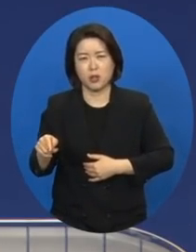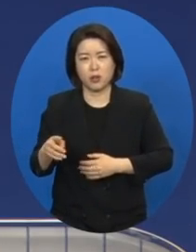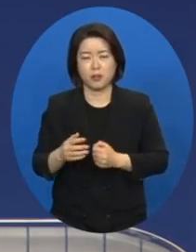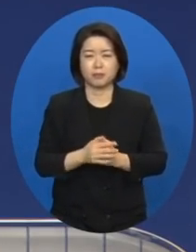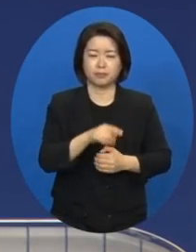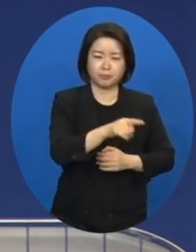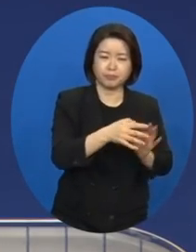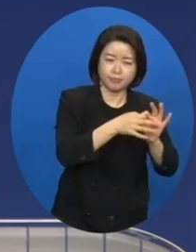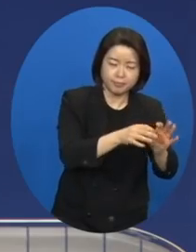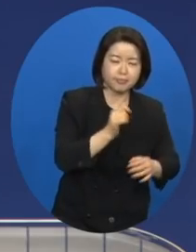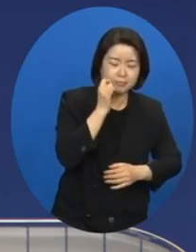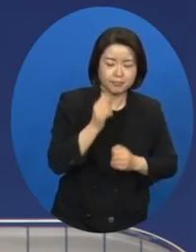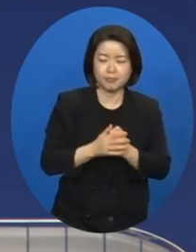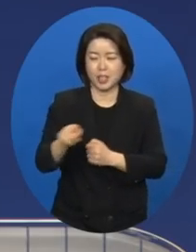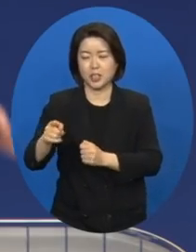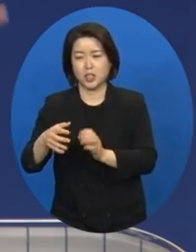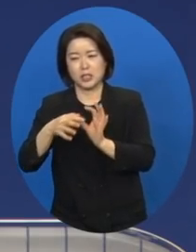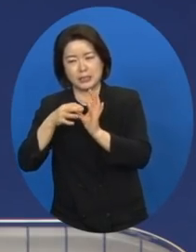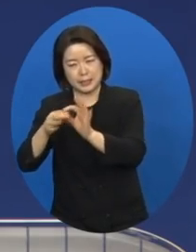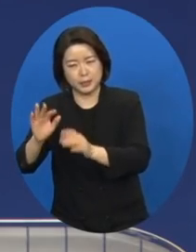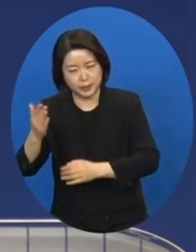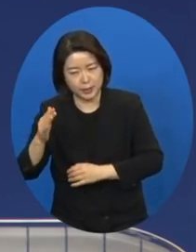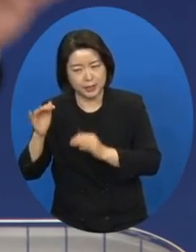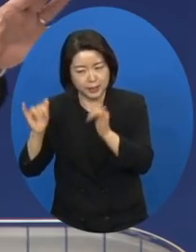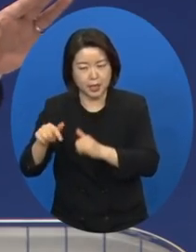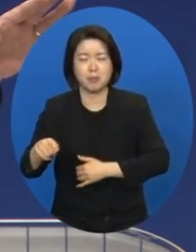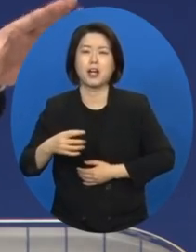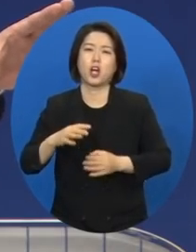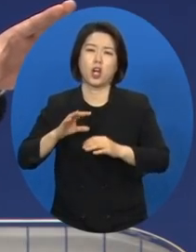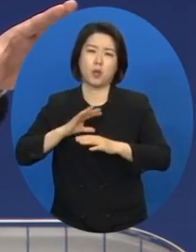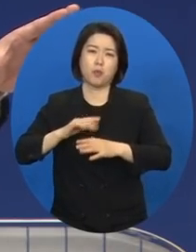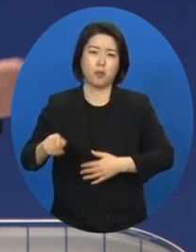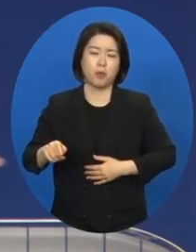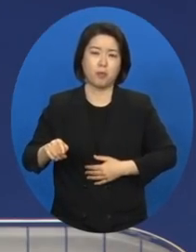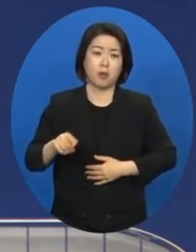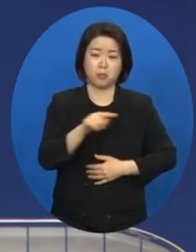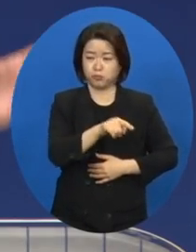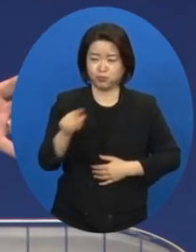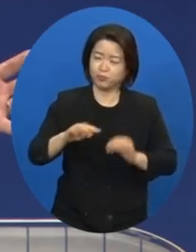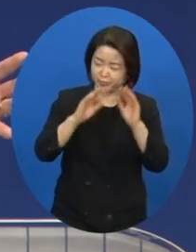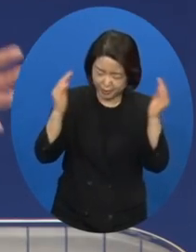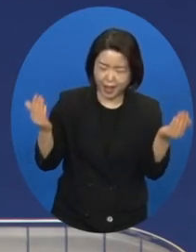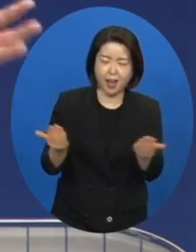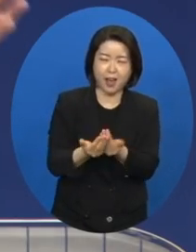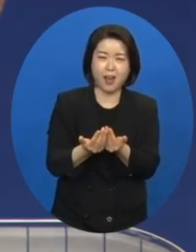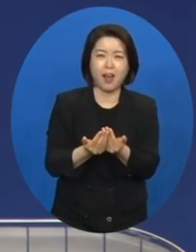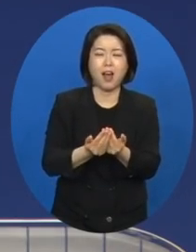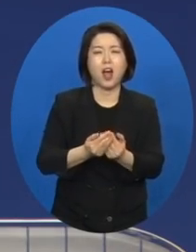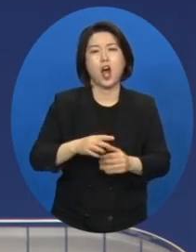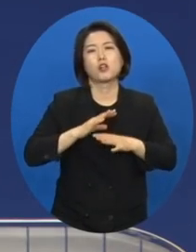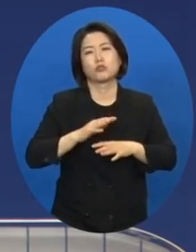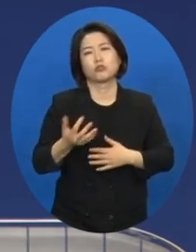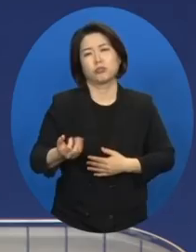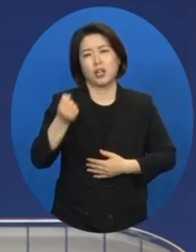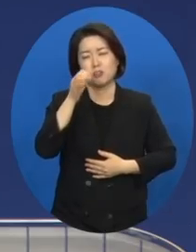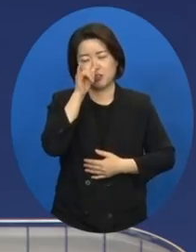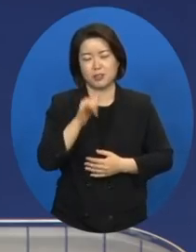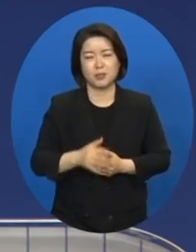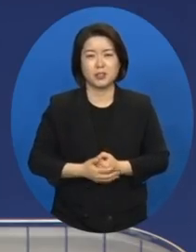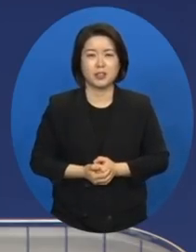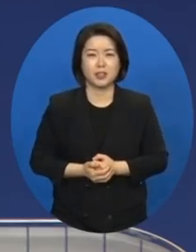한쪽에서는 유지되지 못할 것에 대한 두려움, 한쪽에서는 유지될 것에 대한 두려움, 모두가 다 두려움을 갖고 있다는 거죠.